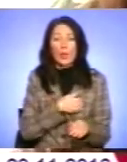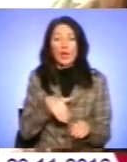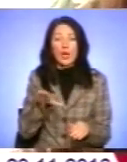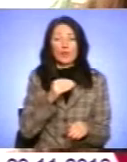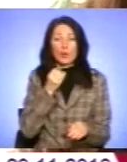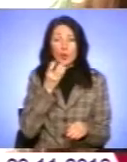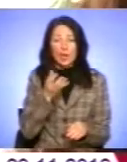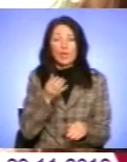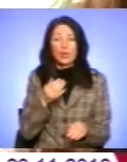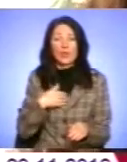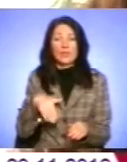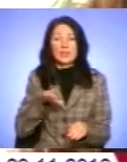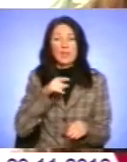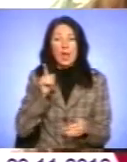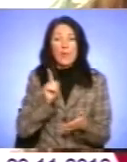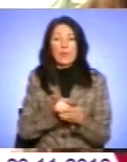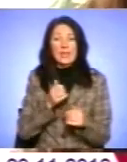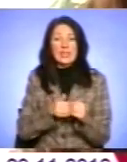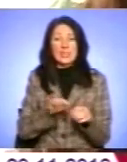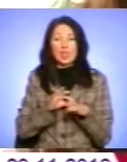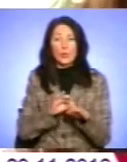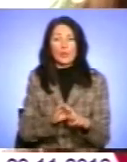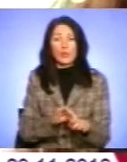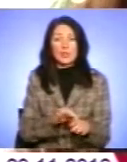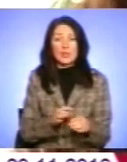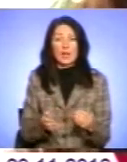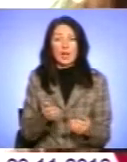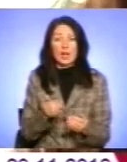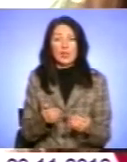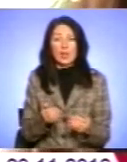олімпіади ці повинні частіше проводитися, адже